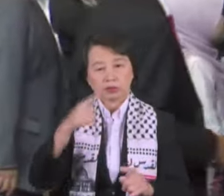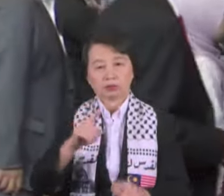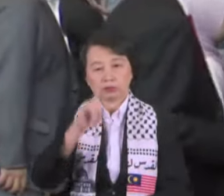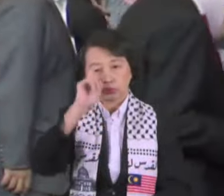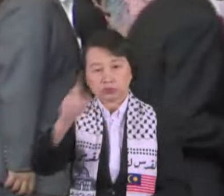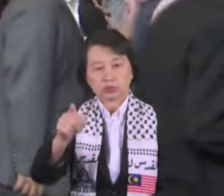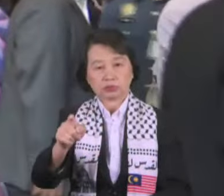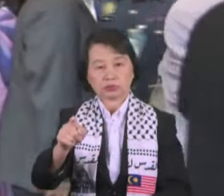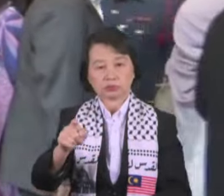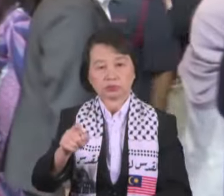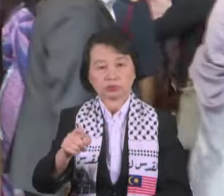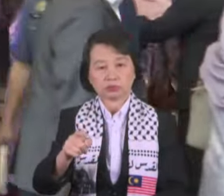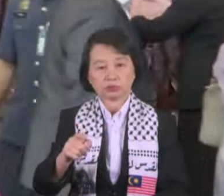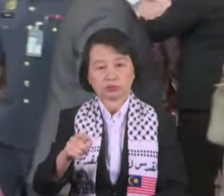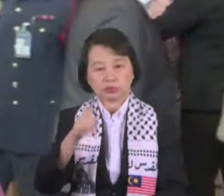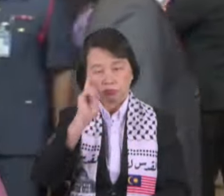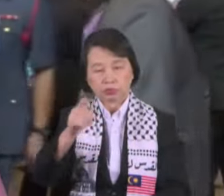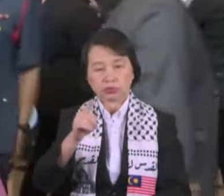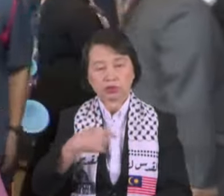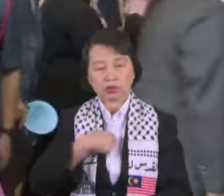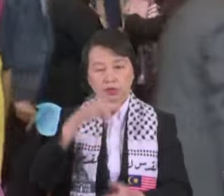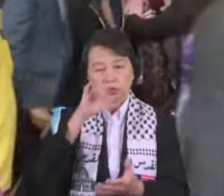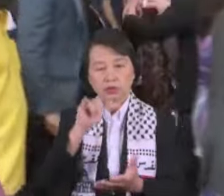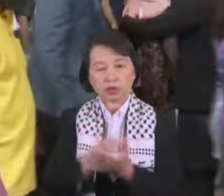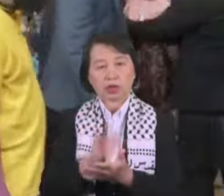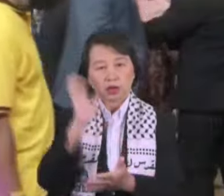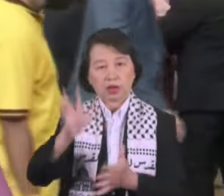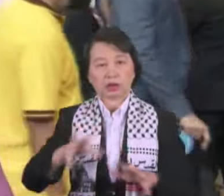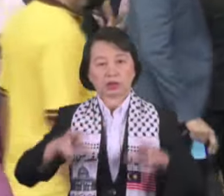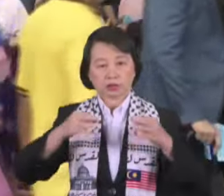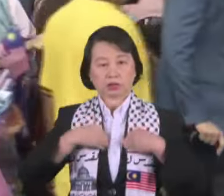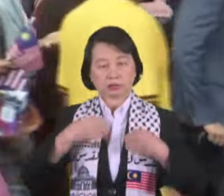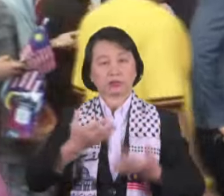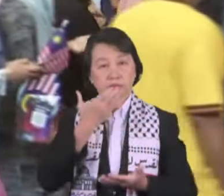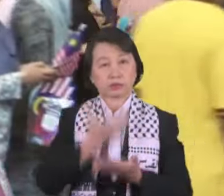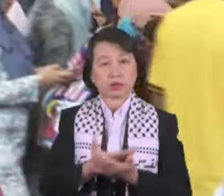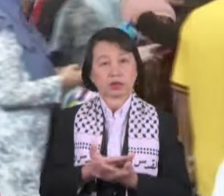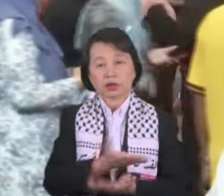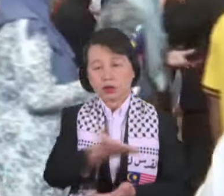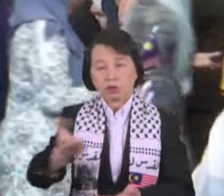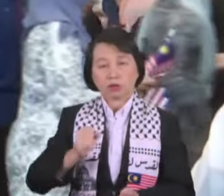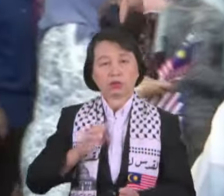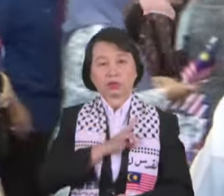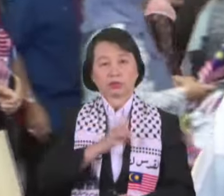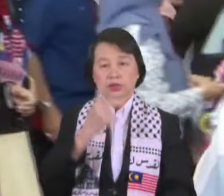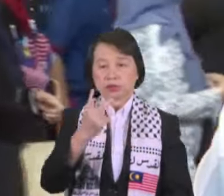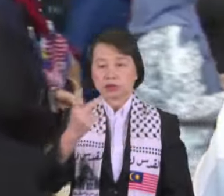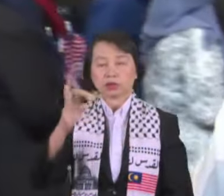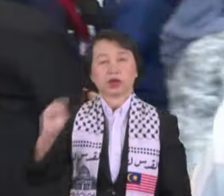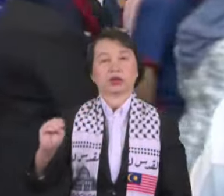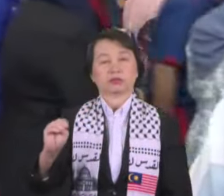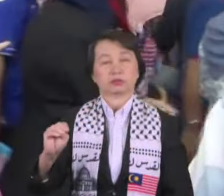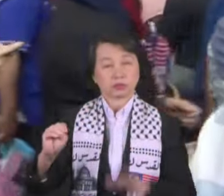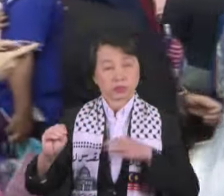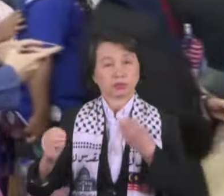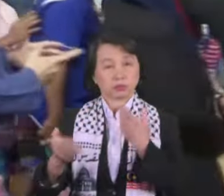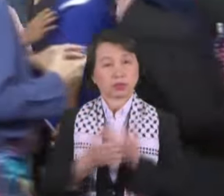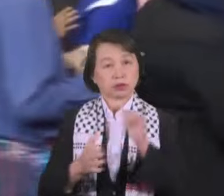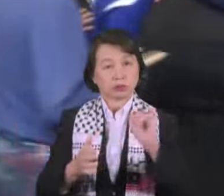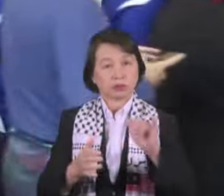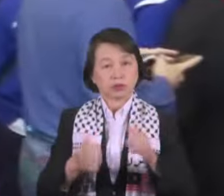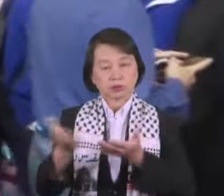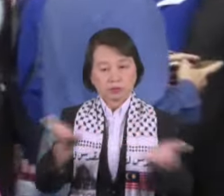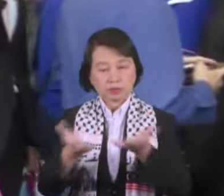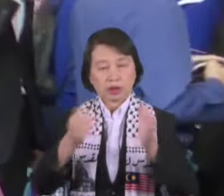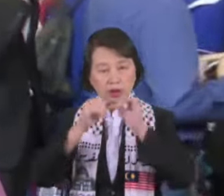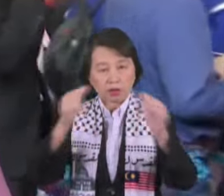surely saya yakin akan disambut baik oleh kaki tangan KKM khususnya dan